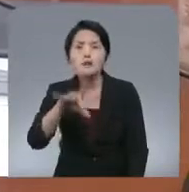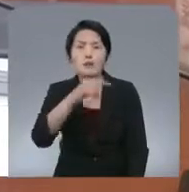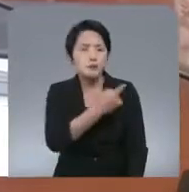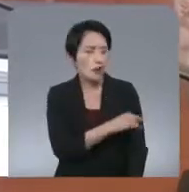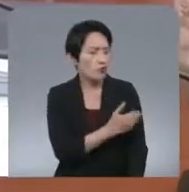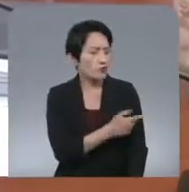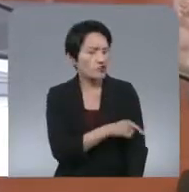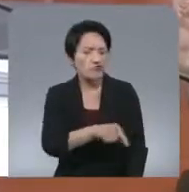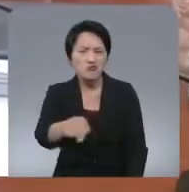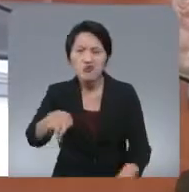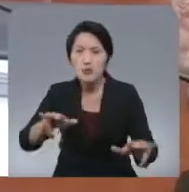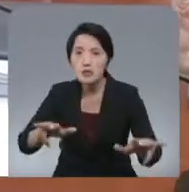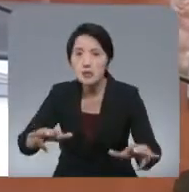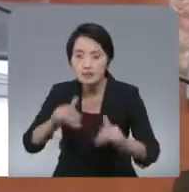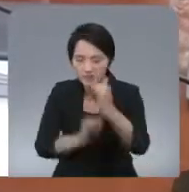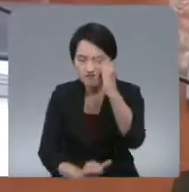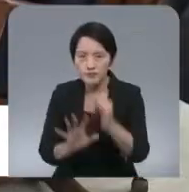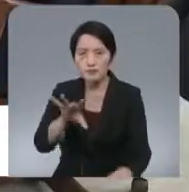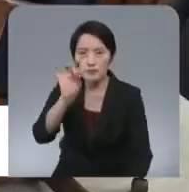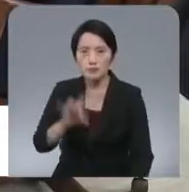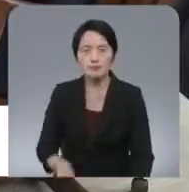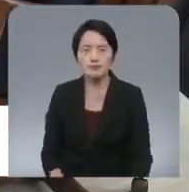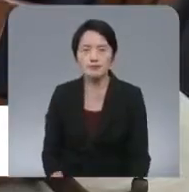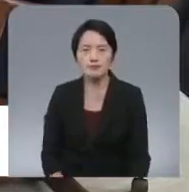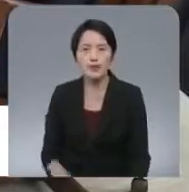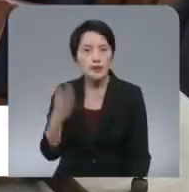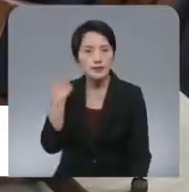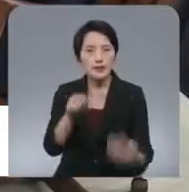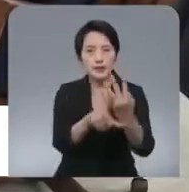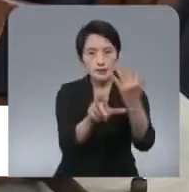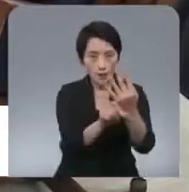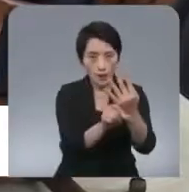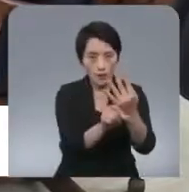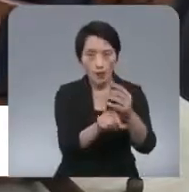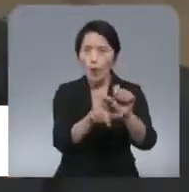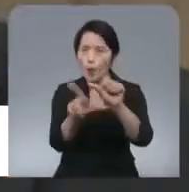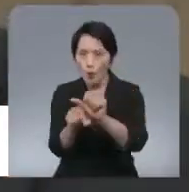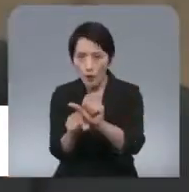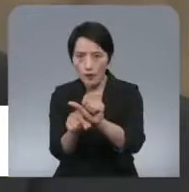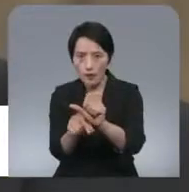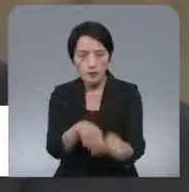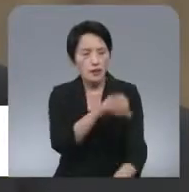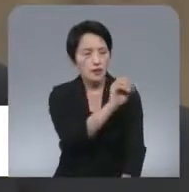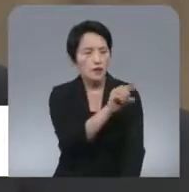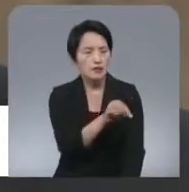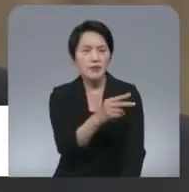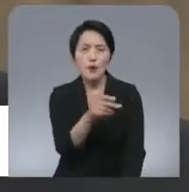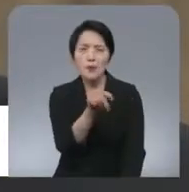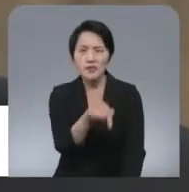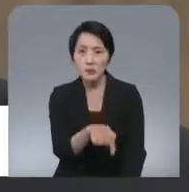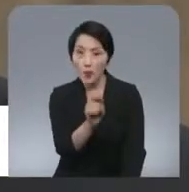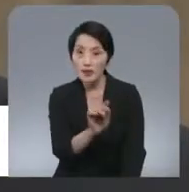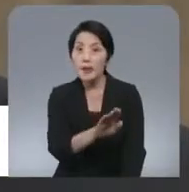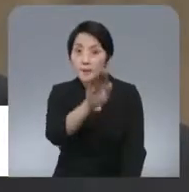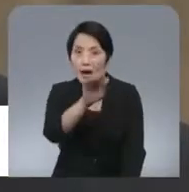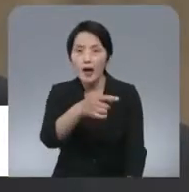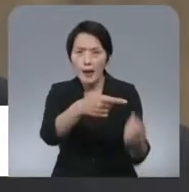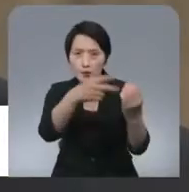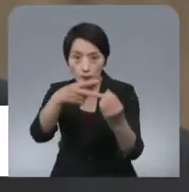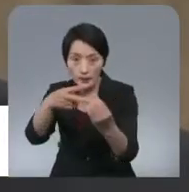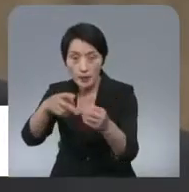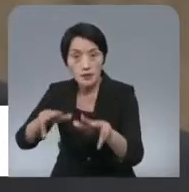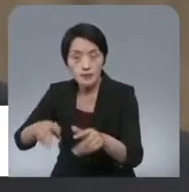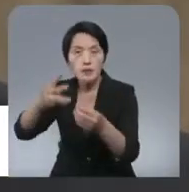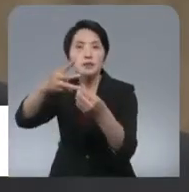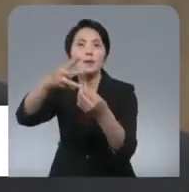thứ 3 liên tiếp của bioga sau 2 lần nâng 0,25 phần trăm vào tháng tư và tháng năm vừa qua ngân hàng Trung ương đã lần đầu tiên nâng lãi suất